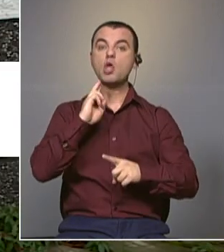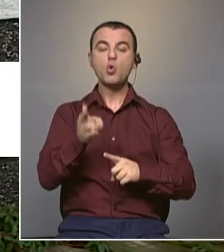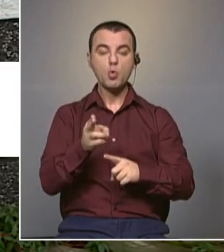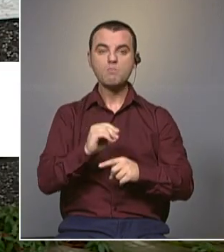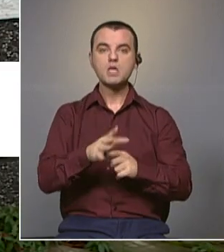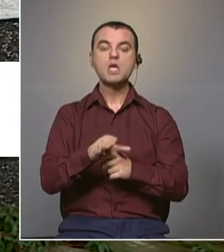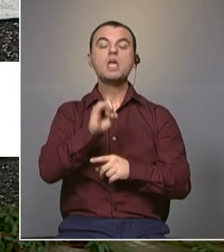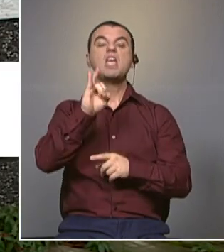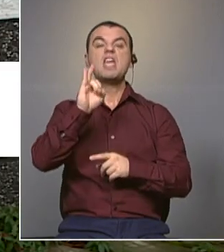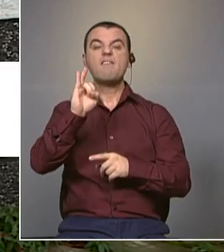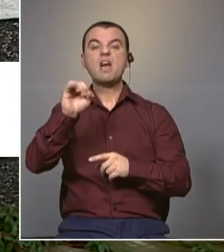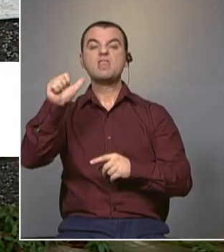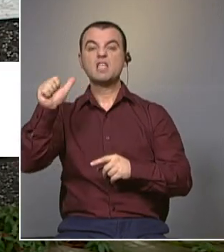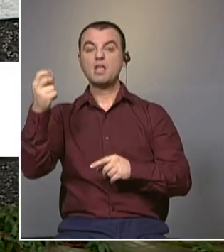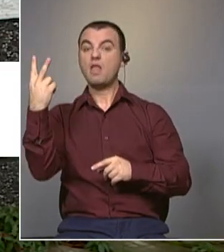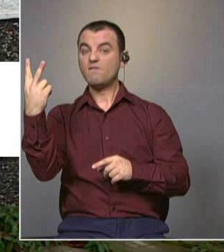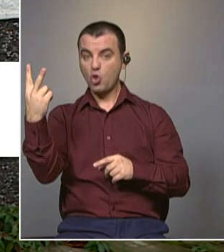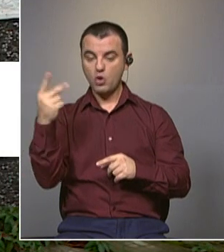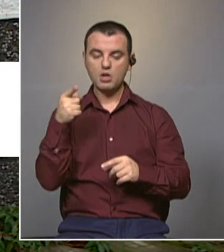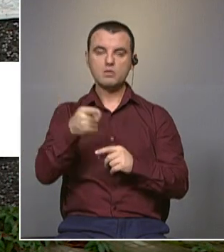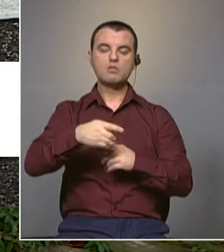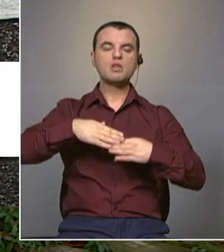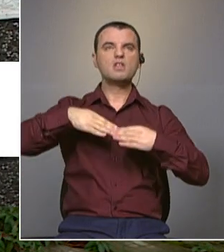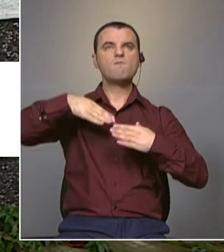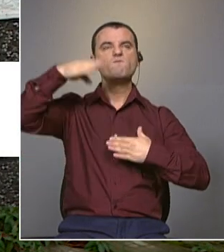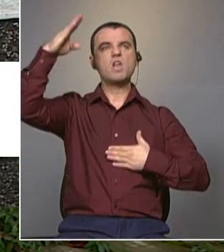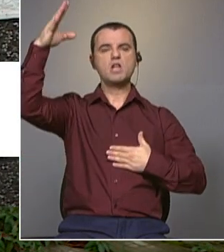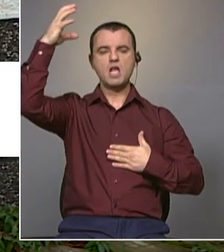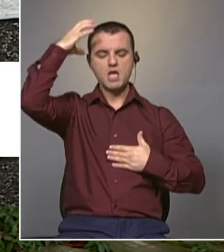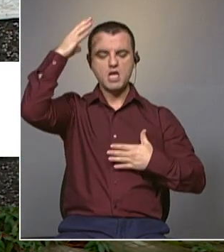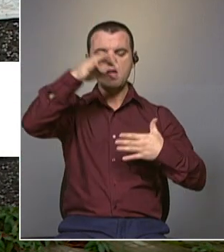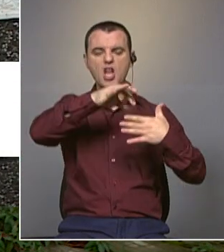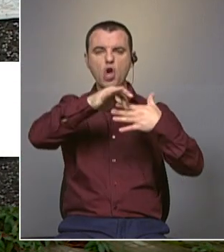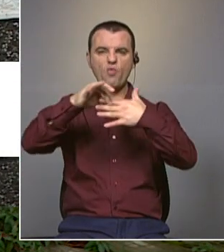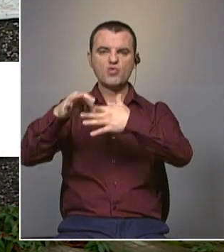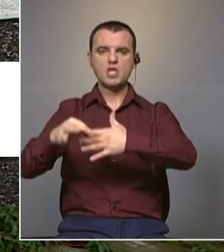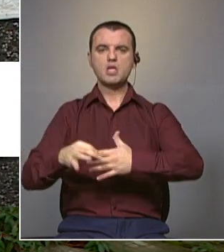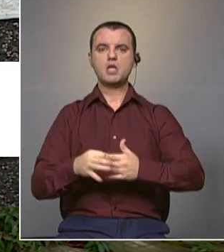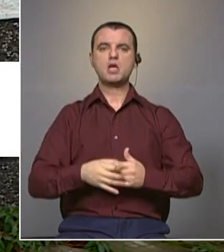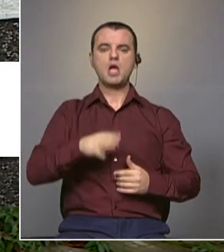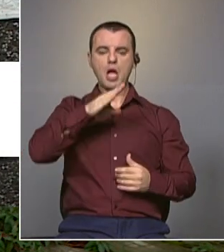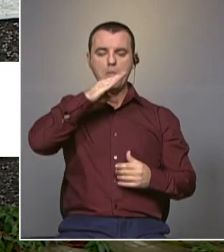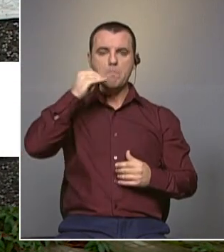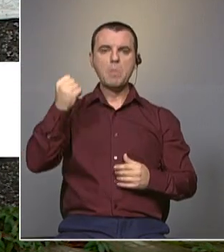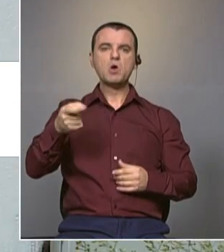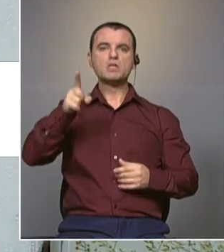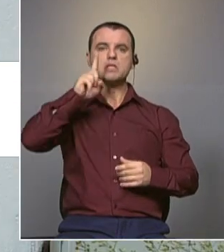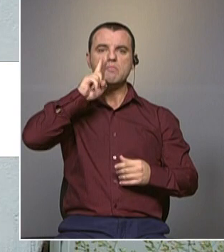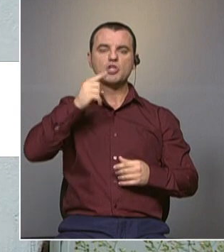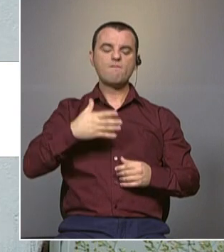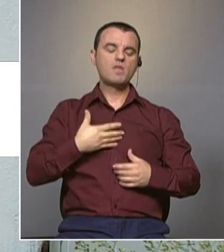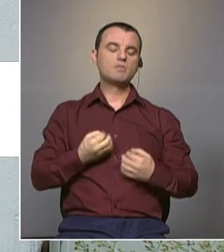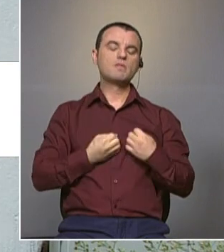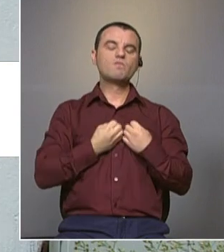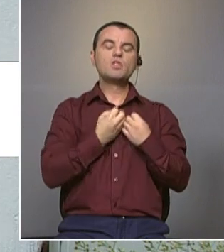велики държавници, мъдри мъже български, винаги са ме вдъхновявали,